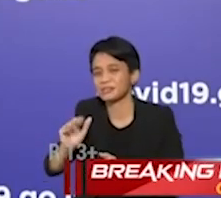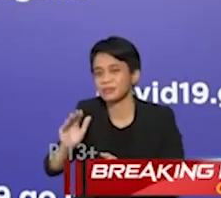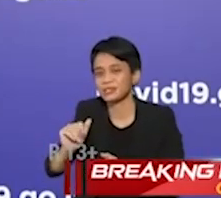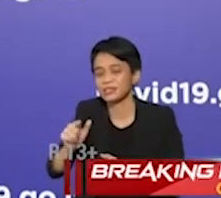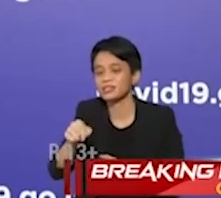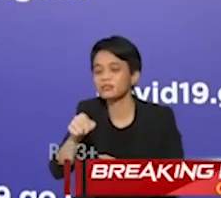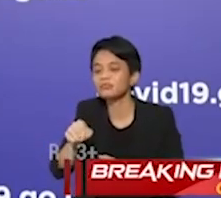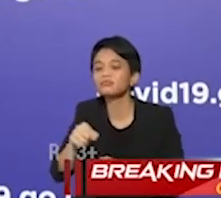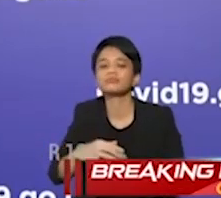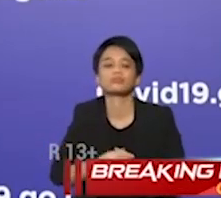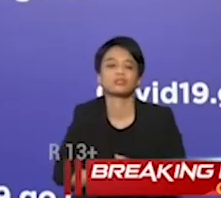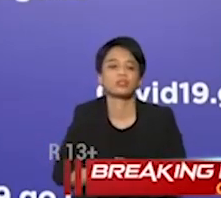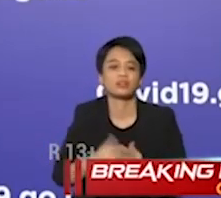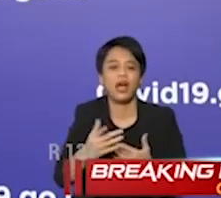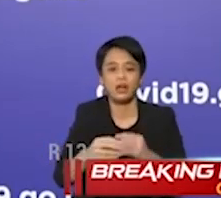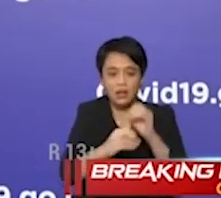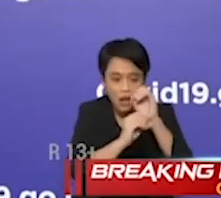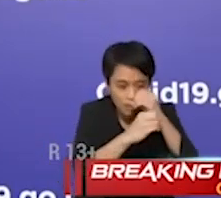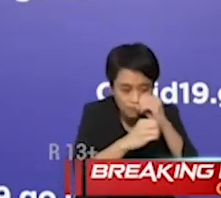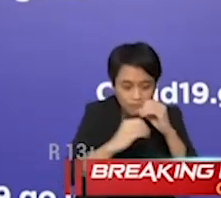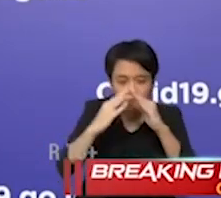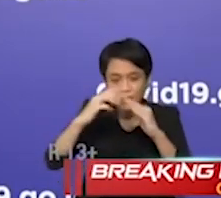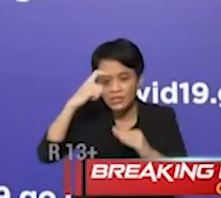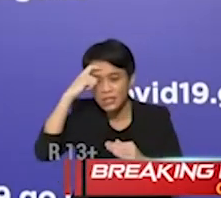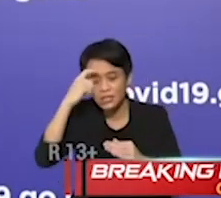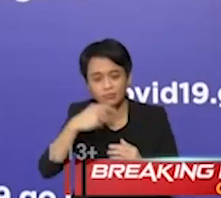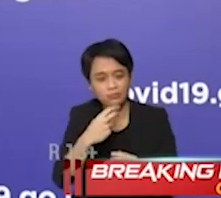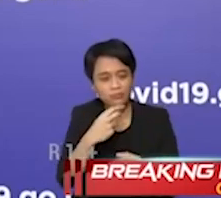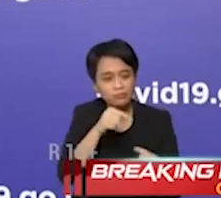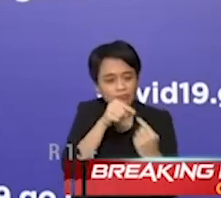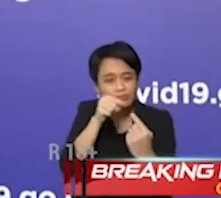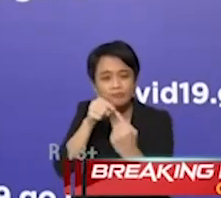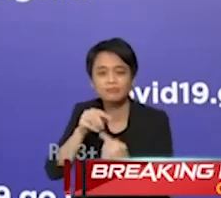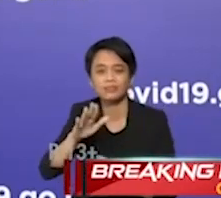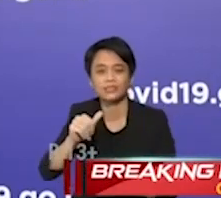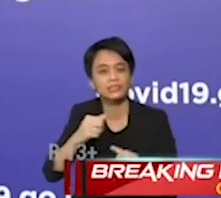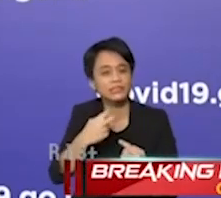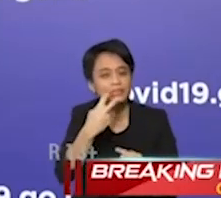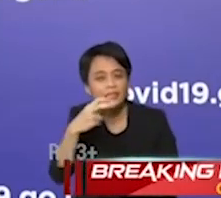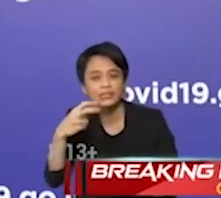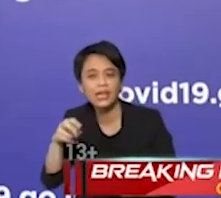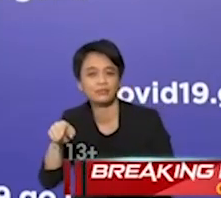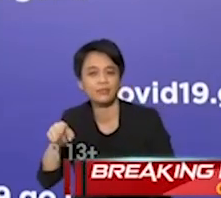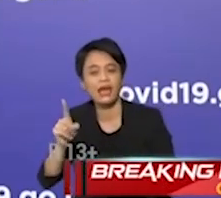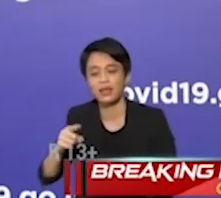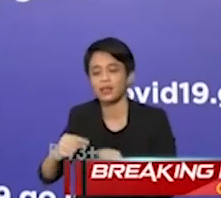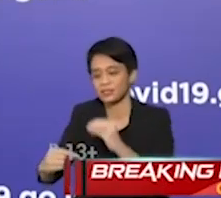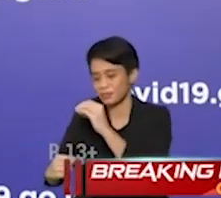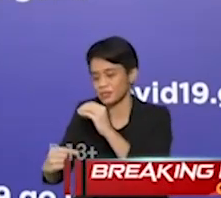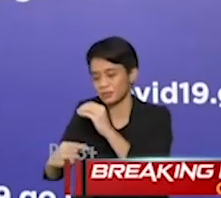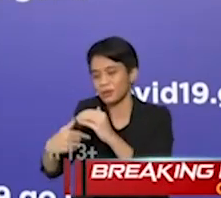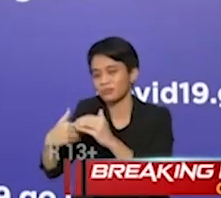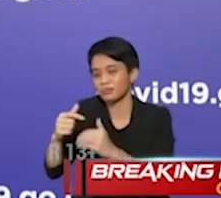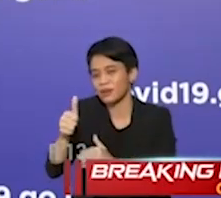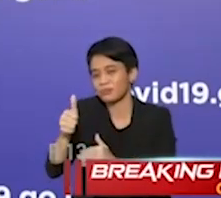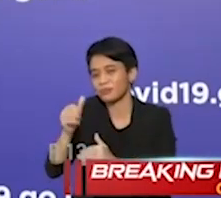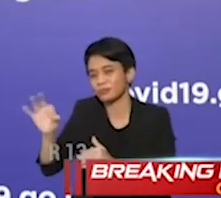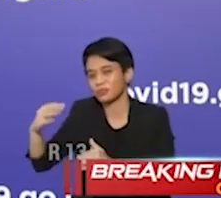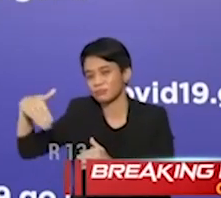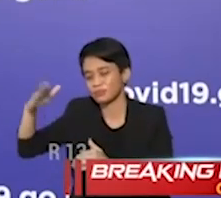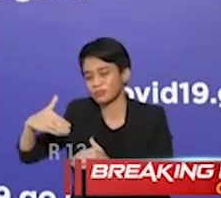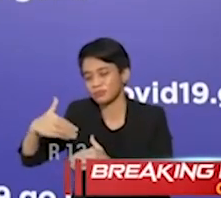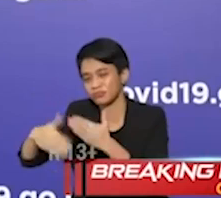laboratorium dengan rumah sakit yang mengirim dan seterusnya dan beberapa sedang dalam proses untuk pemeriksaan